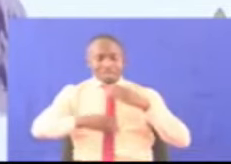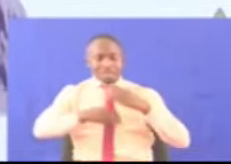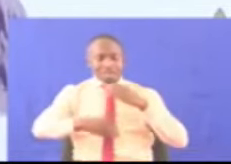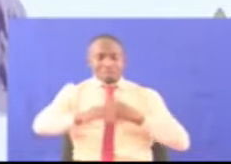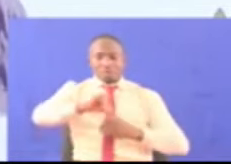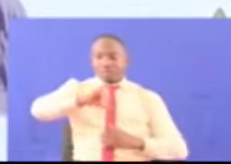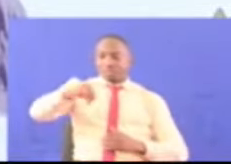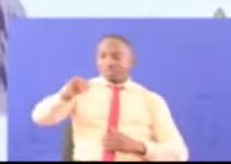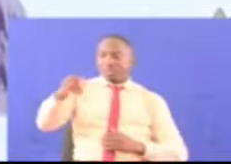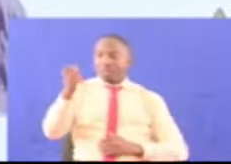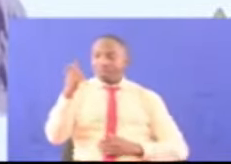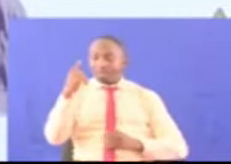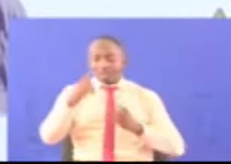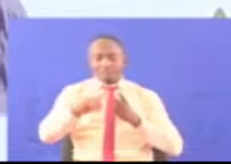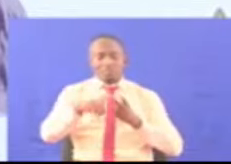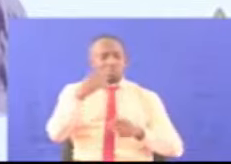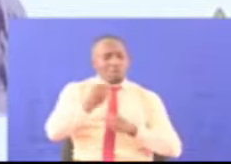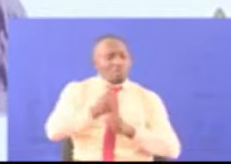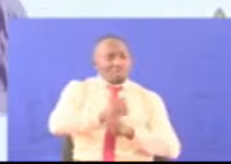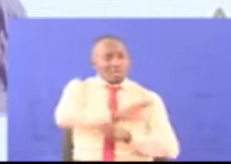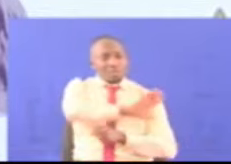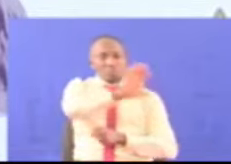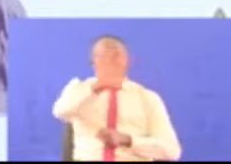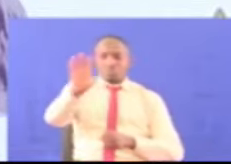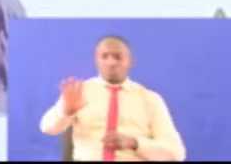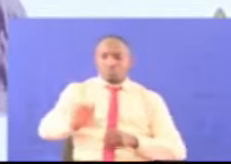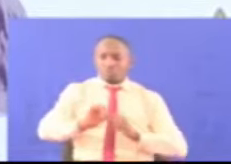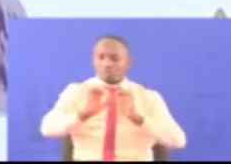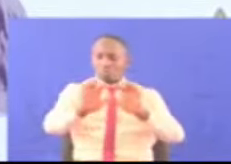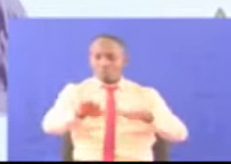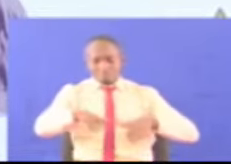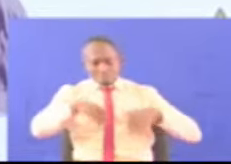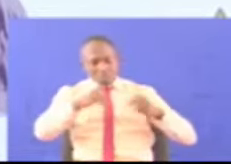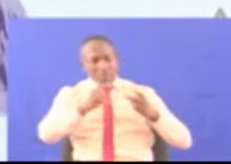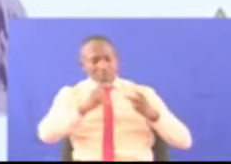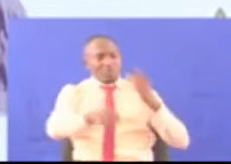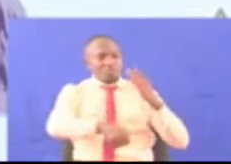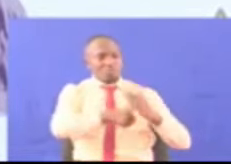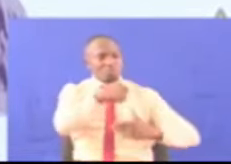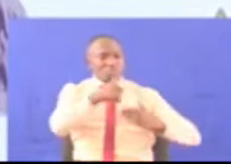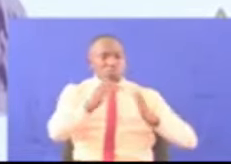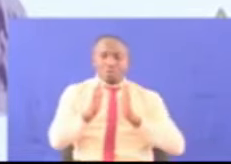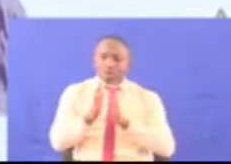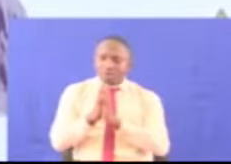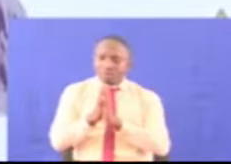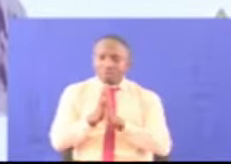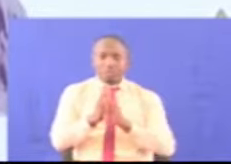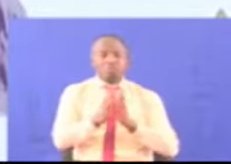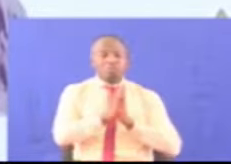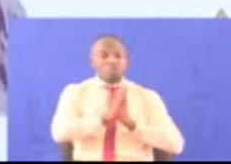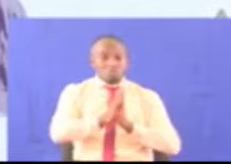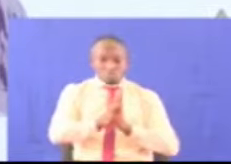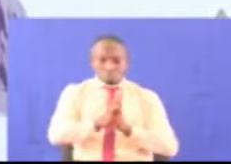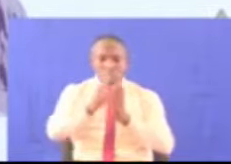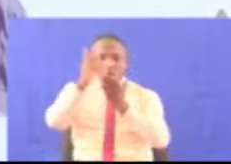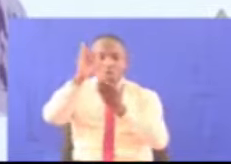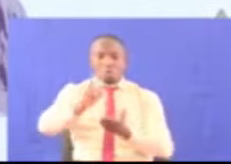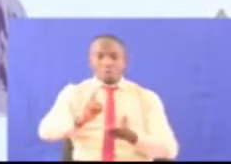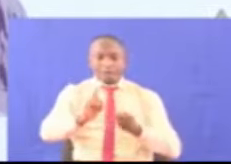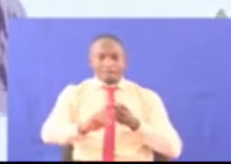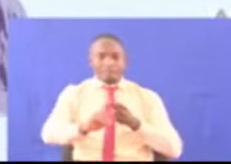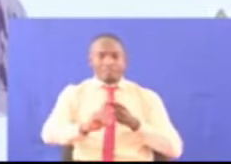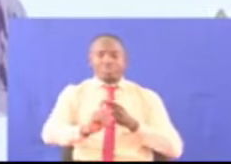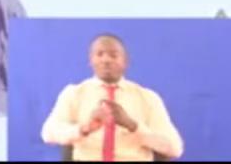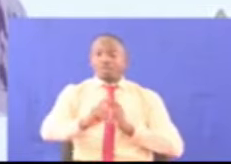Mbeya, watumishi wote wa bunge na viongozi wa dini, tunashukuru kwa dua.